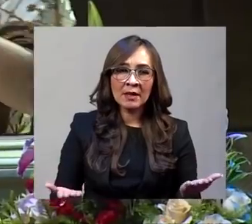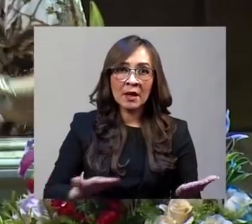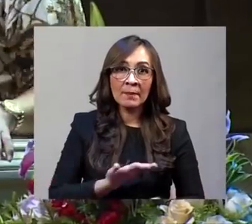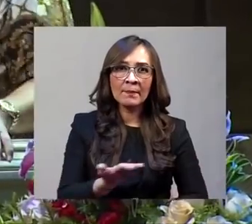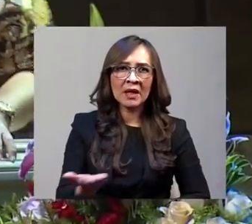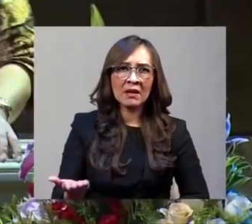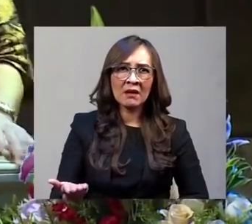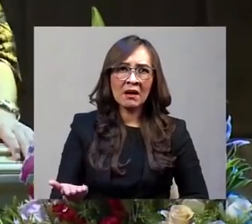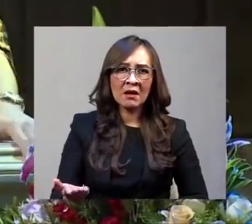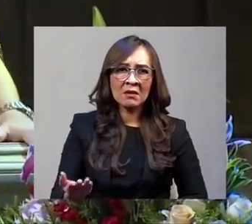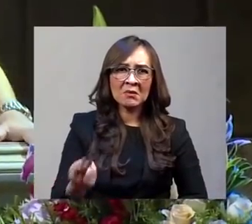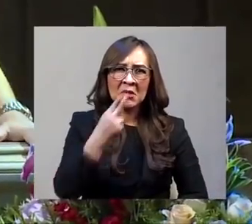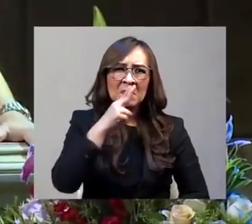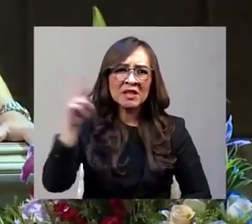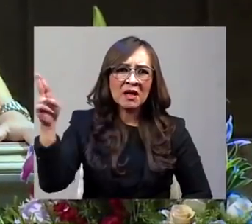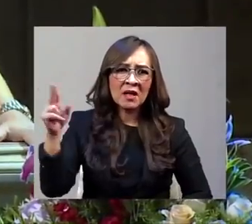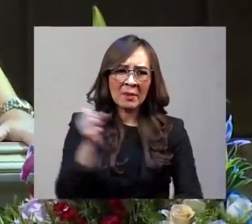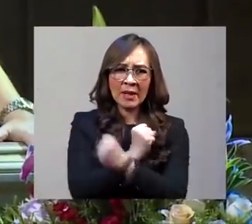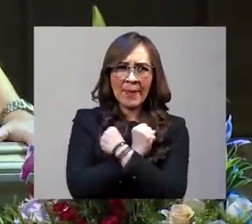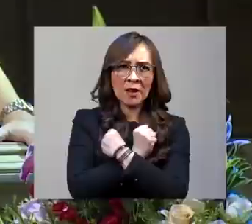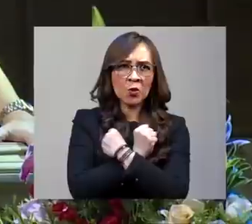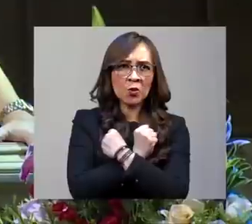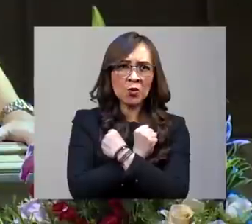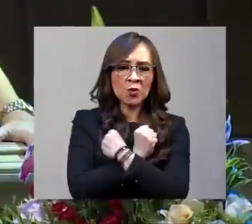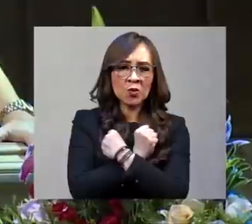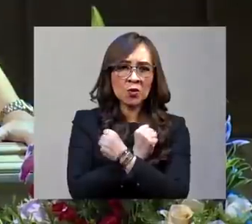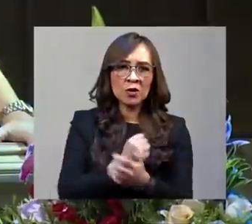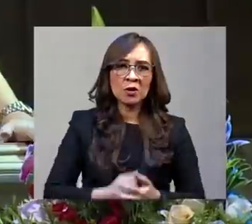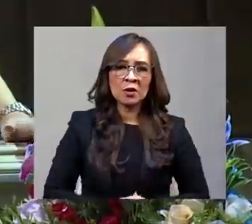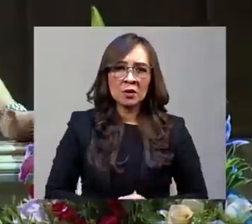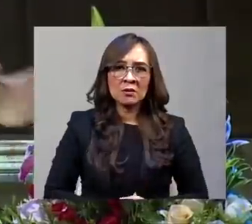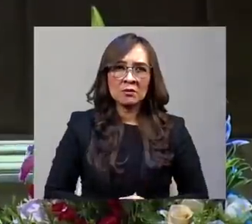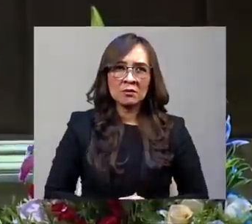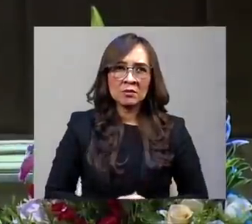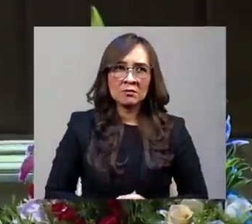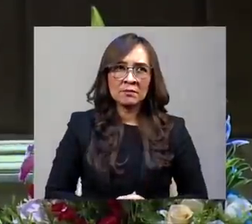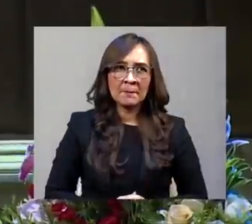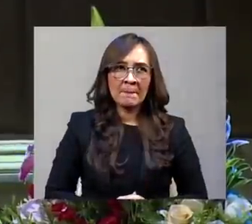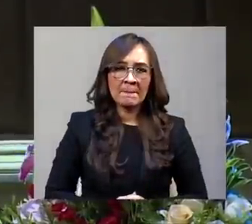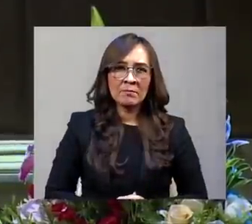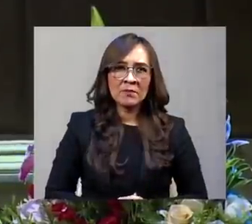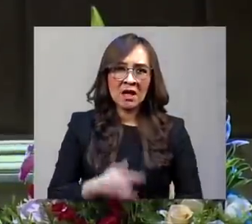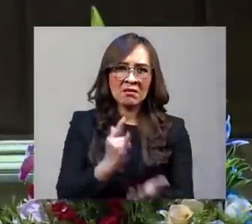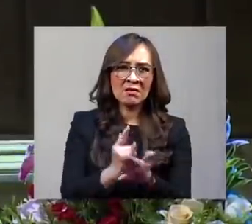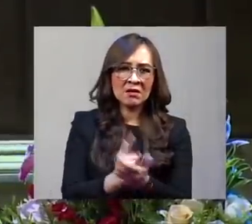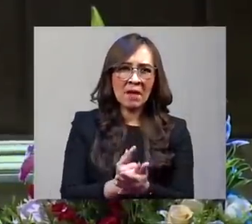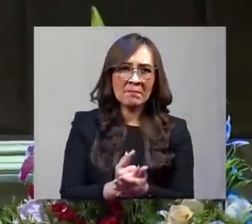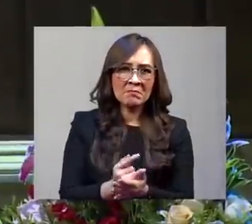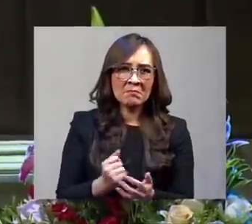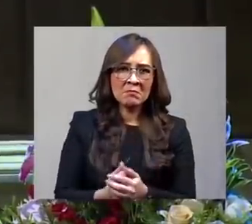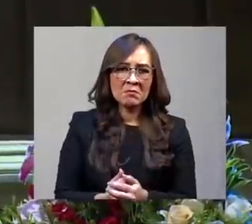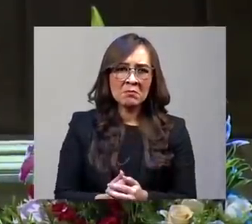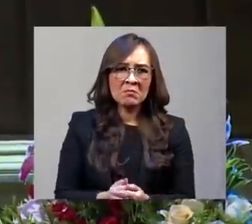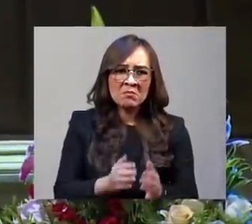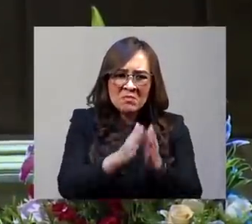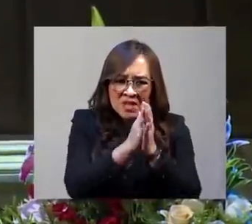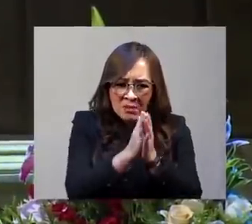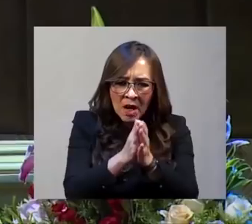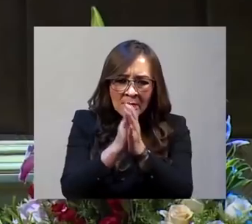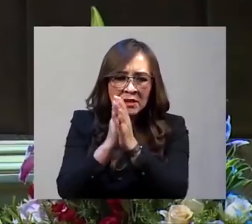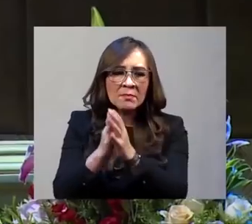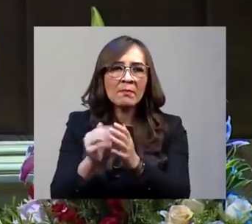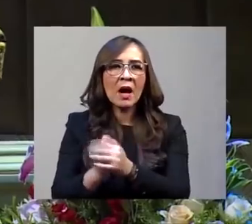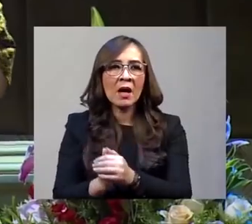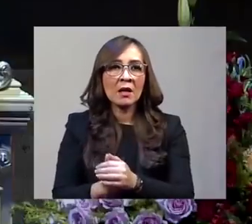Baal. Bagaimana mereka tetap membangun korban. Bagaimana mereka tetap melakukan penyembahan-penyembahan yang tidak disukai oleh Tuhan. Dan